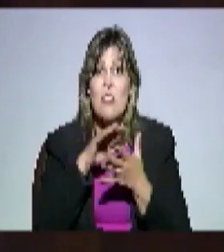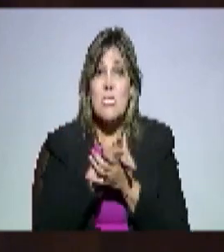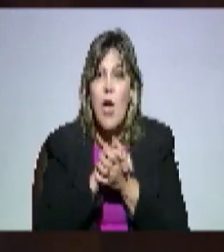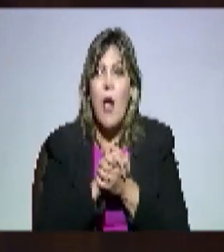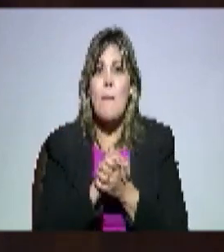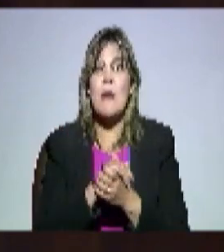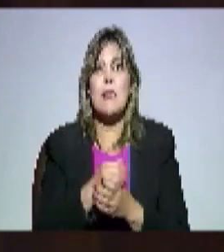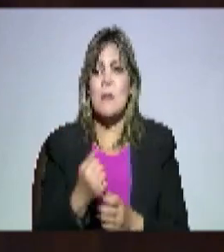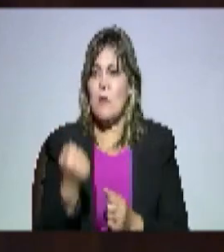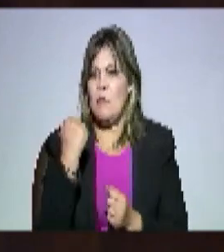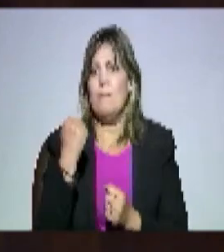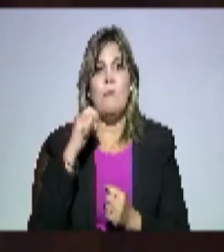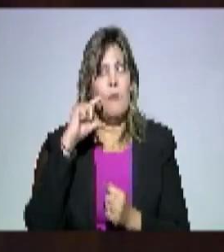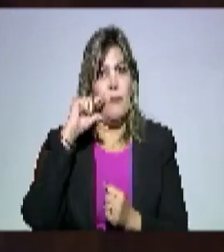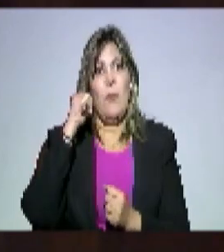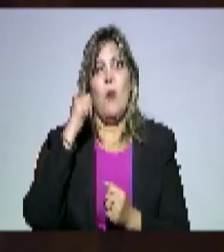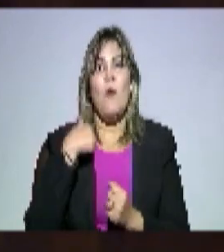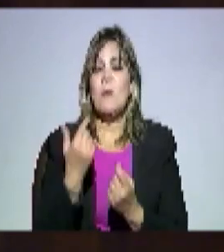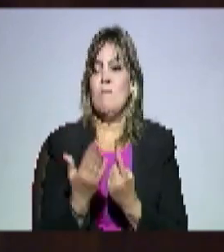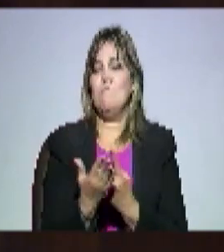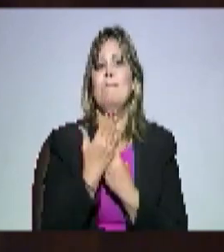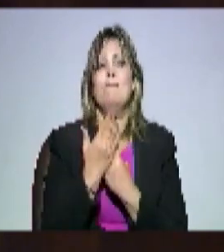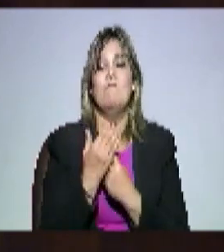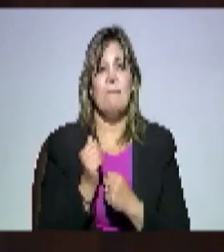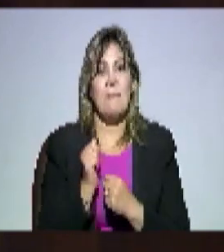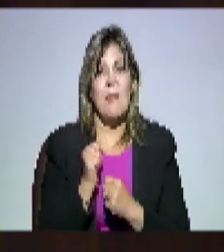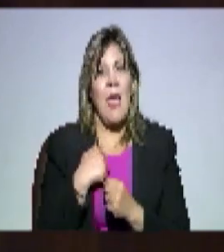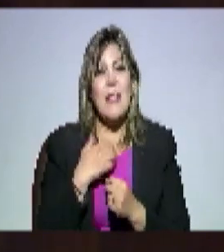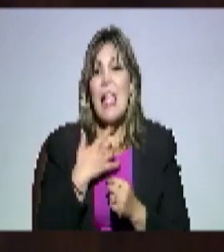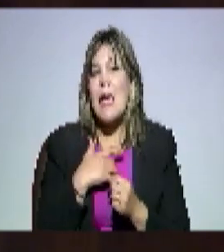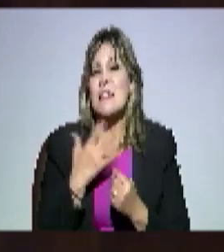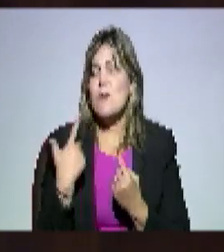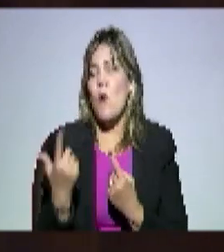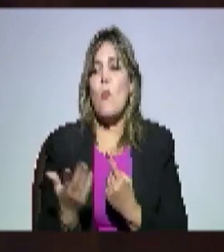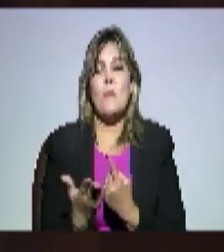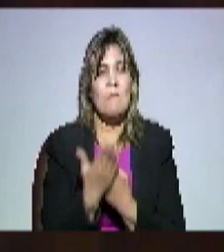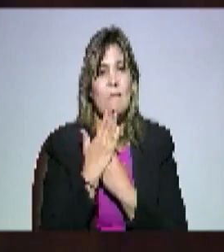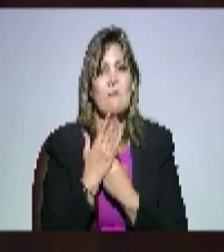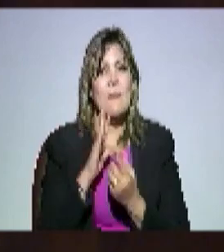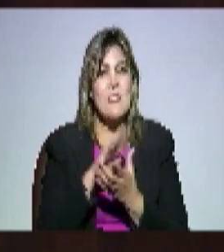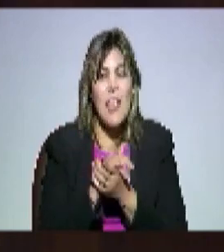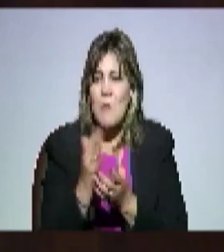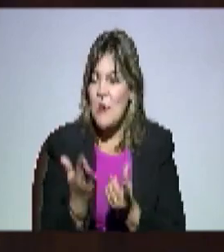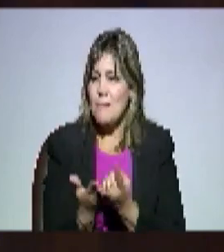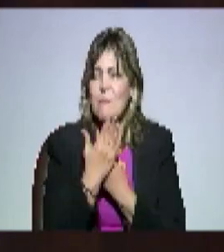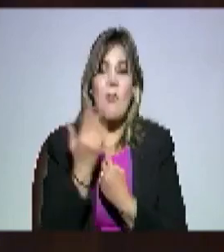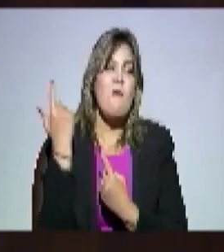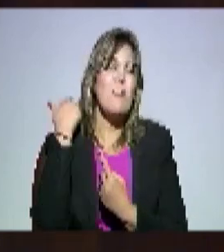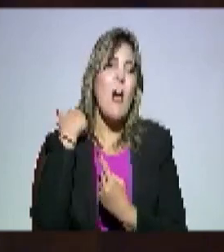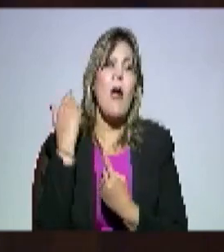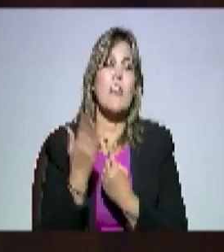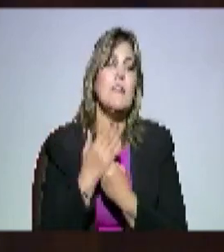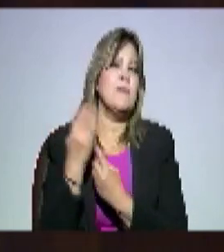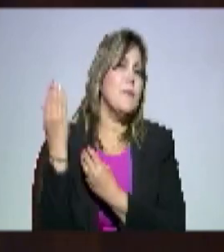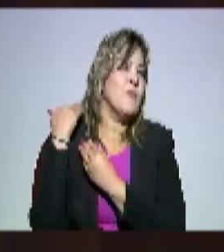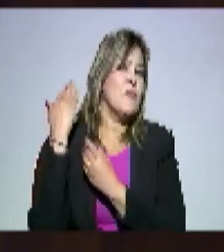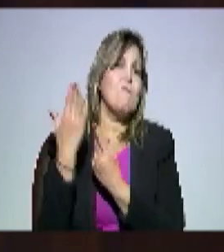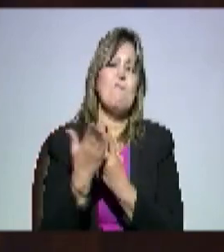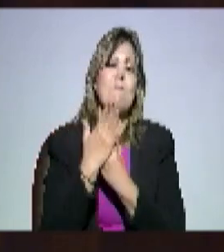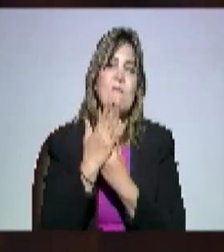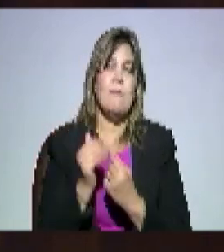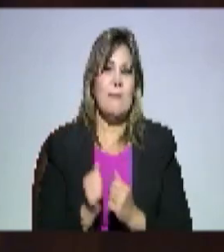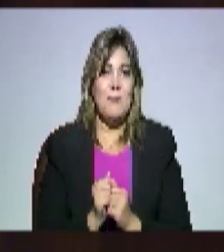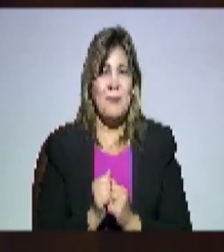جدعه احس ان انا مسنود او ل قريب جدع احس ان انا مسنود انا بقى ل اصحاب من القديسين